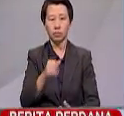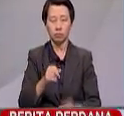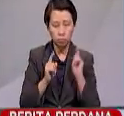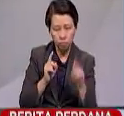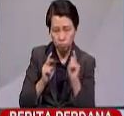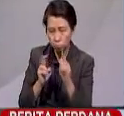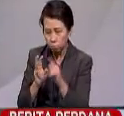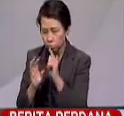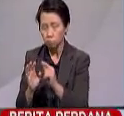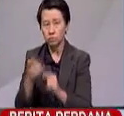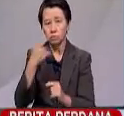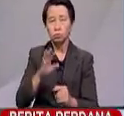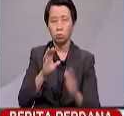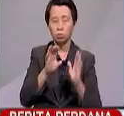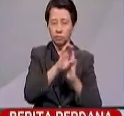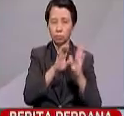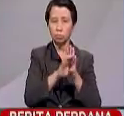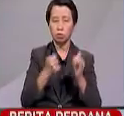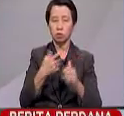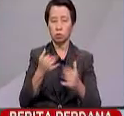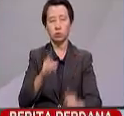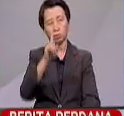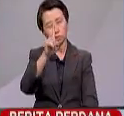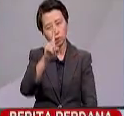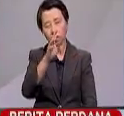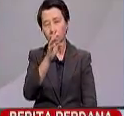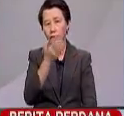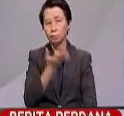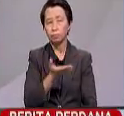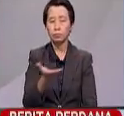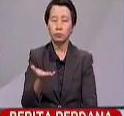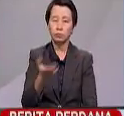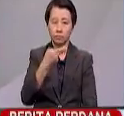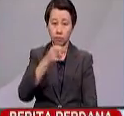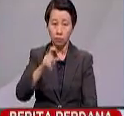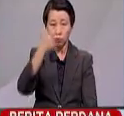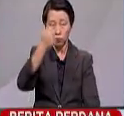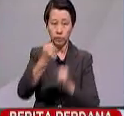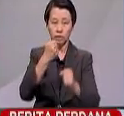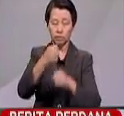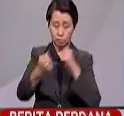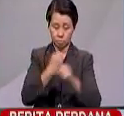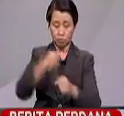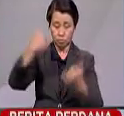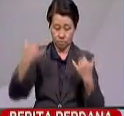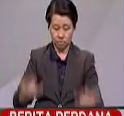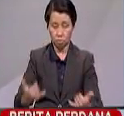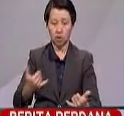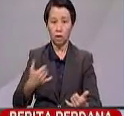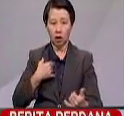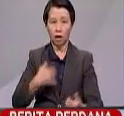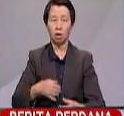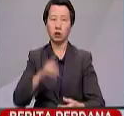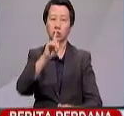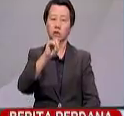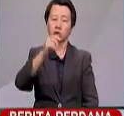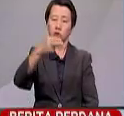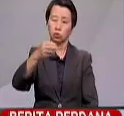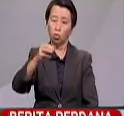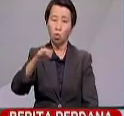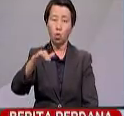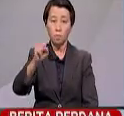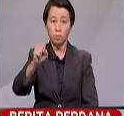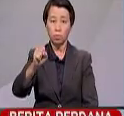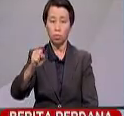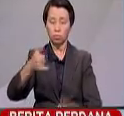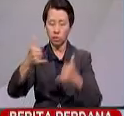into consideration. We weren't think about because next year, this year actually there's Thomas Cup and all that. We took that all